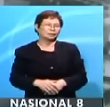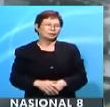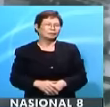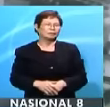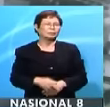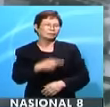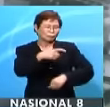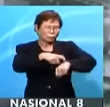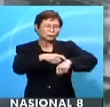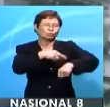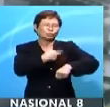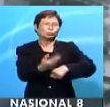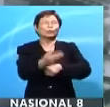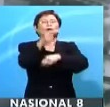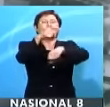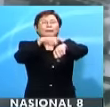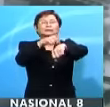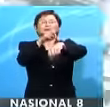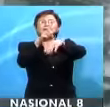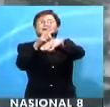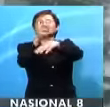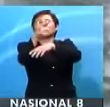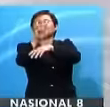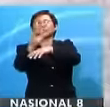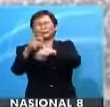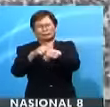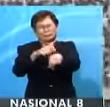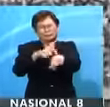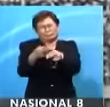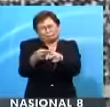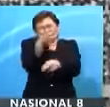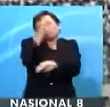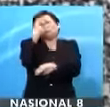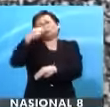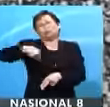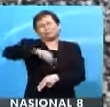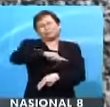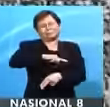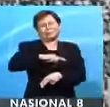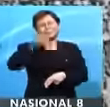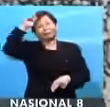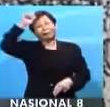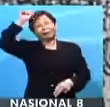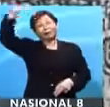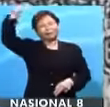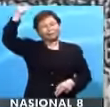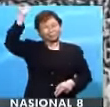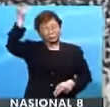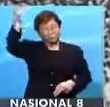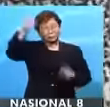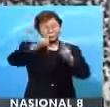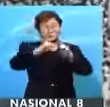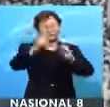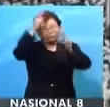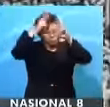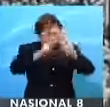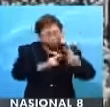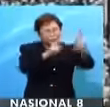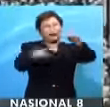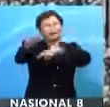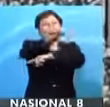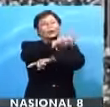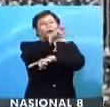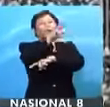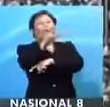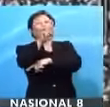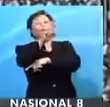rugi sebab masa di Arafah ni cukup pendek bagi kita. Allah Subhanahu Wa Taala sangat memuliakan hari wukuf